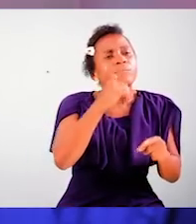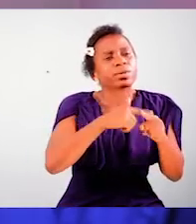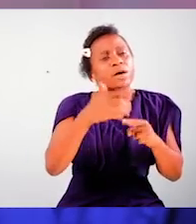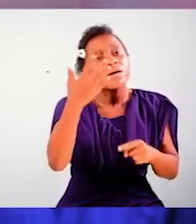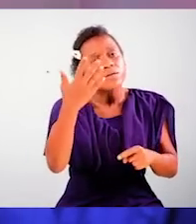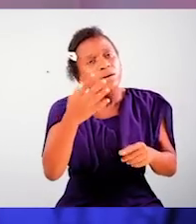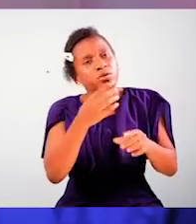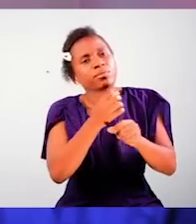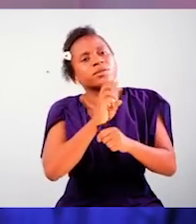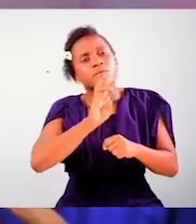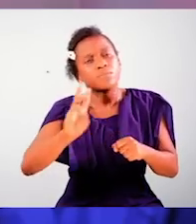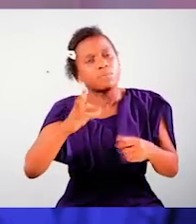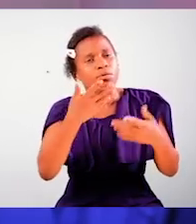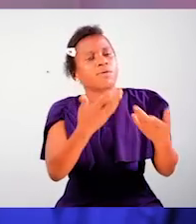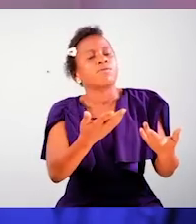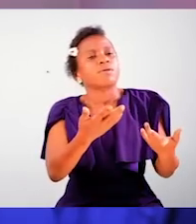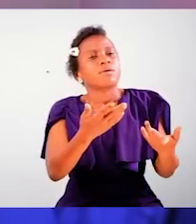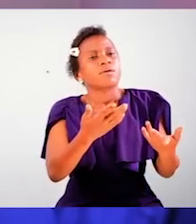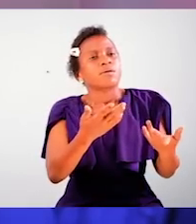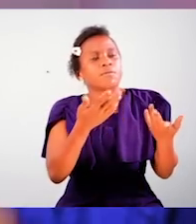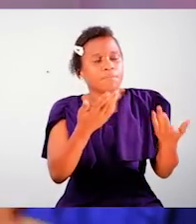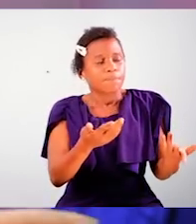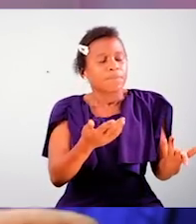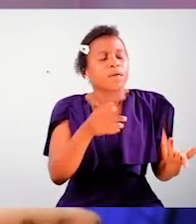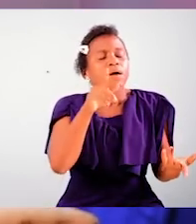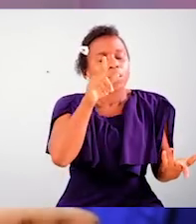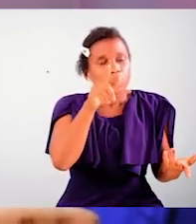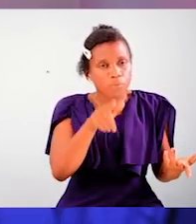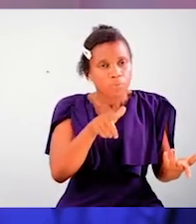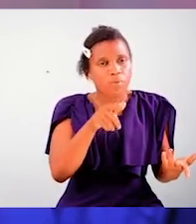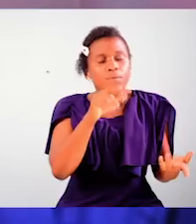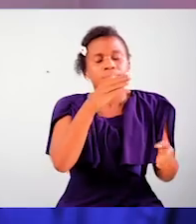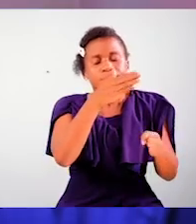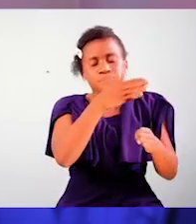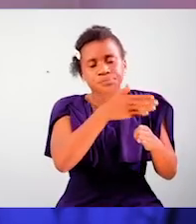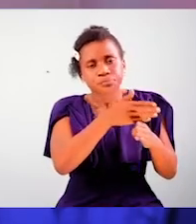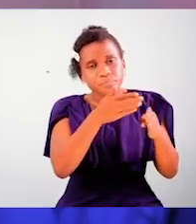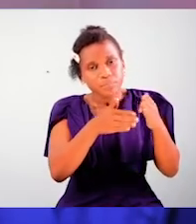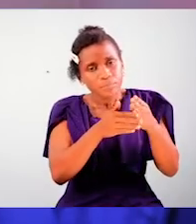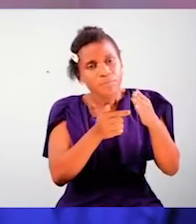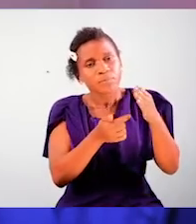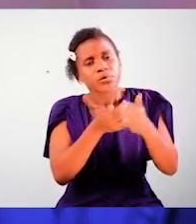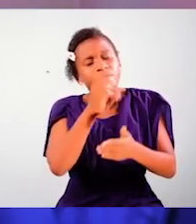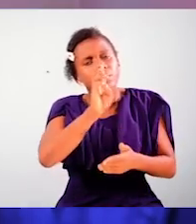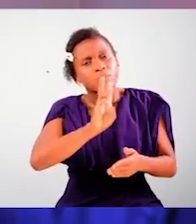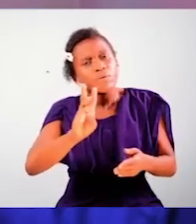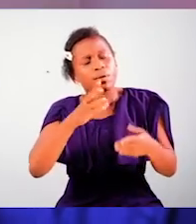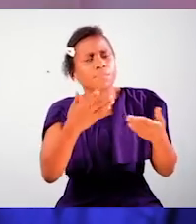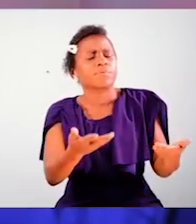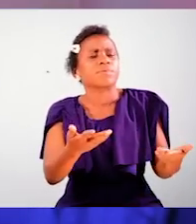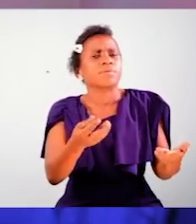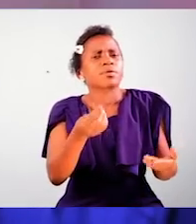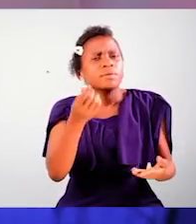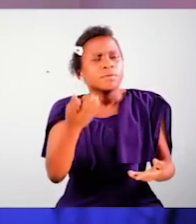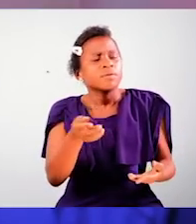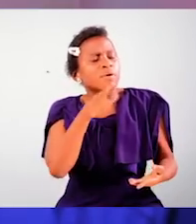Magufuli walikuwepo wanajenga kisiri lakini yule alikuwa anamuogopa kwa sababu alikuwa mwamba. Huyu mama amemuona na huruma yake. Wamegundua kwamba